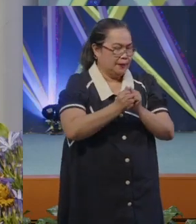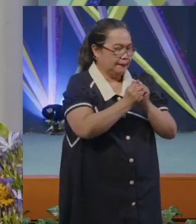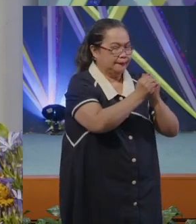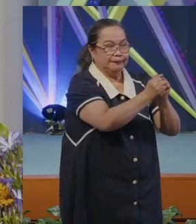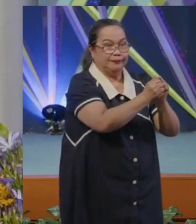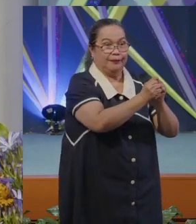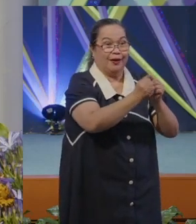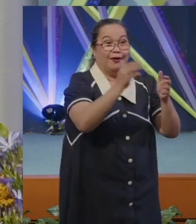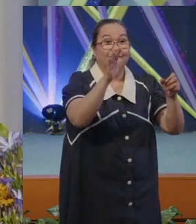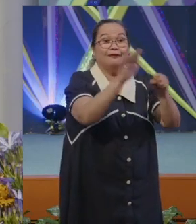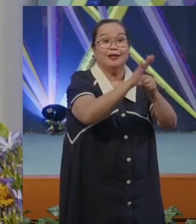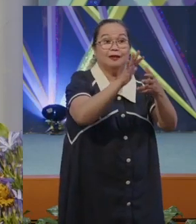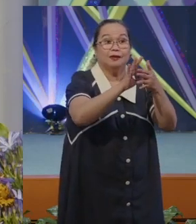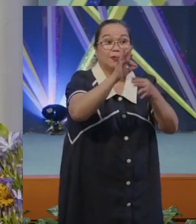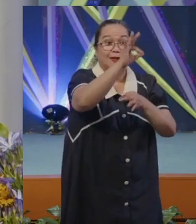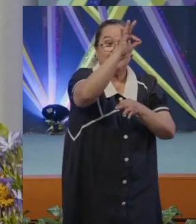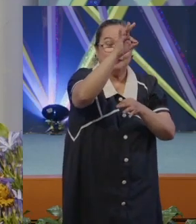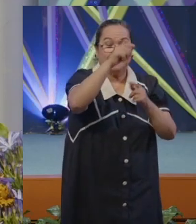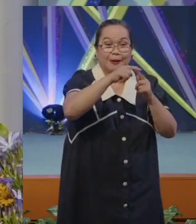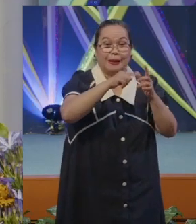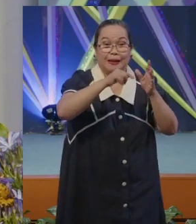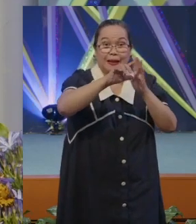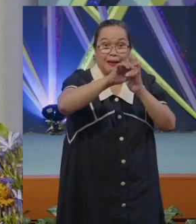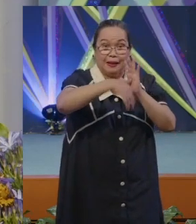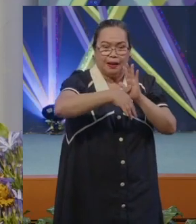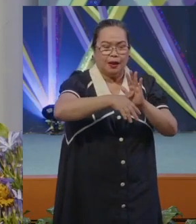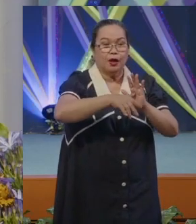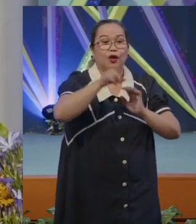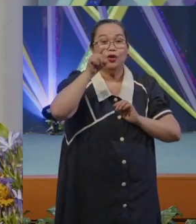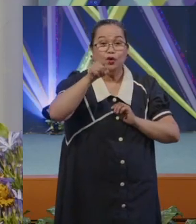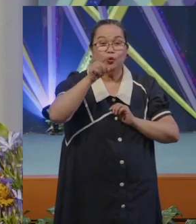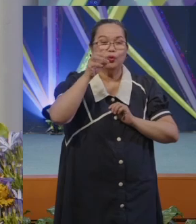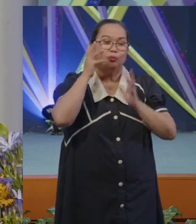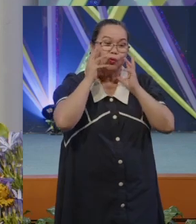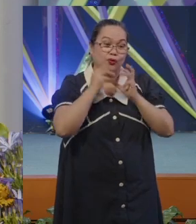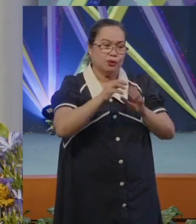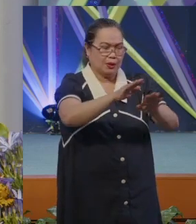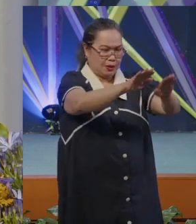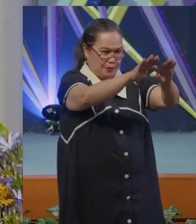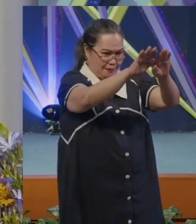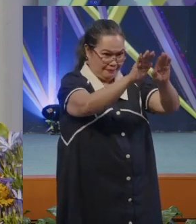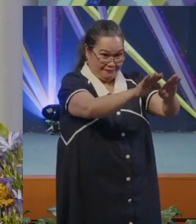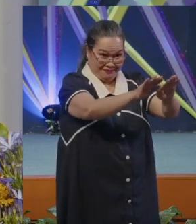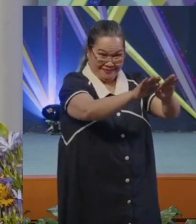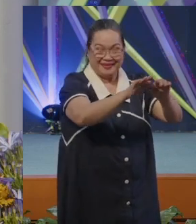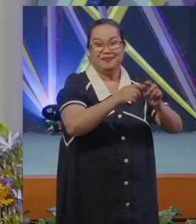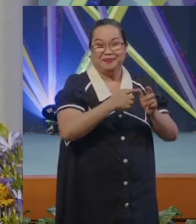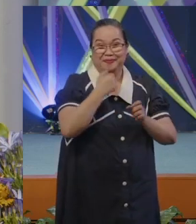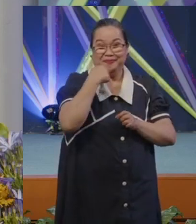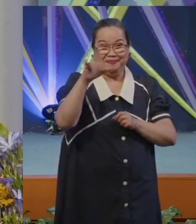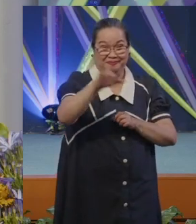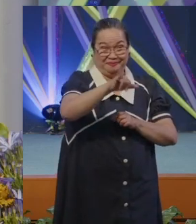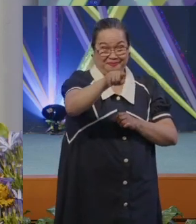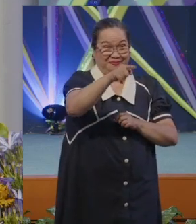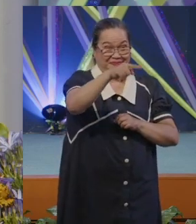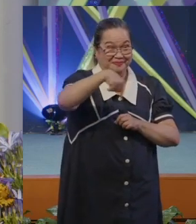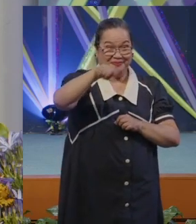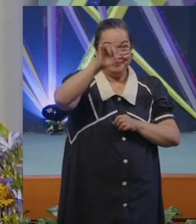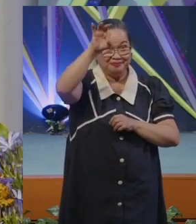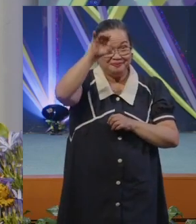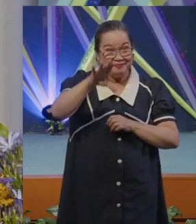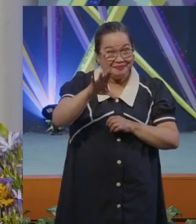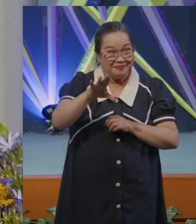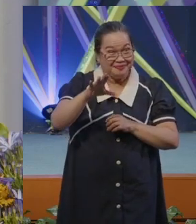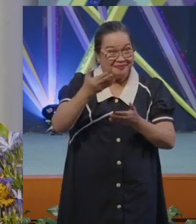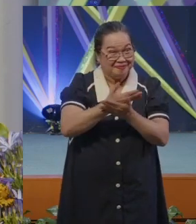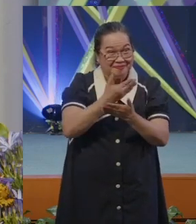ng Espiritu ng Diyos. And lay your hands on him. Pareho yan ang ginagawa natin kapag tayo merong ina-appoint na